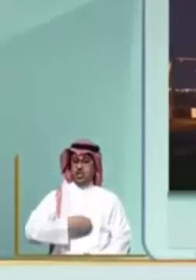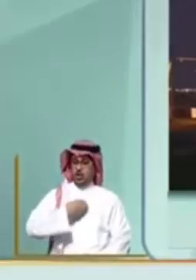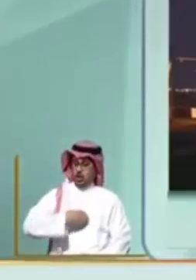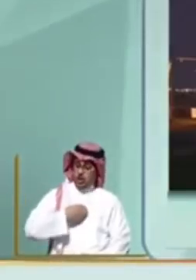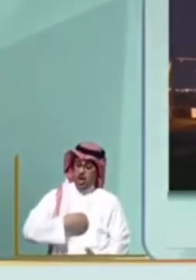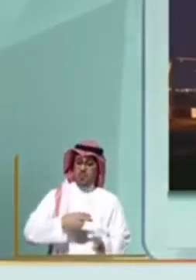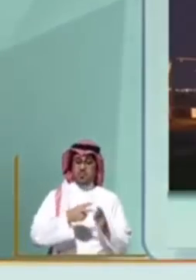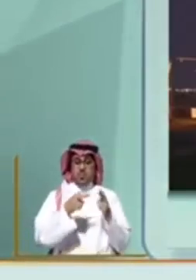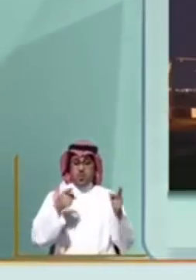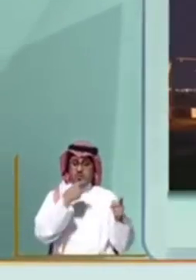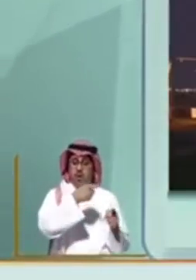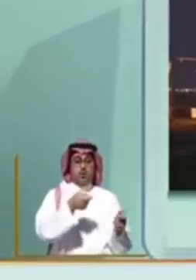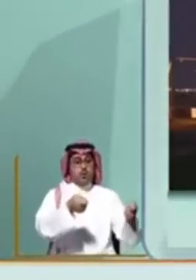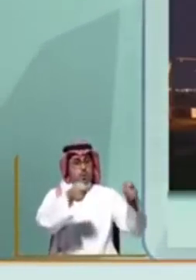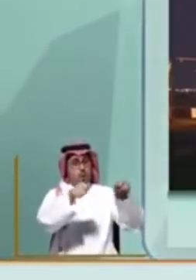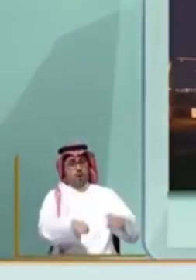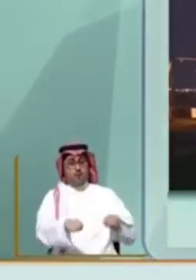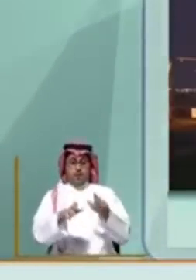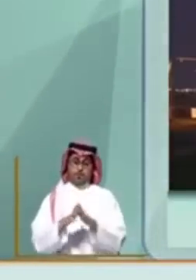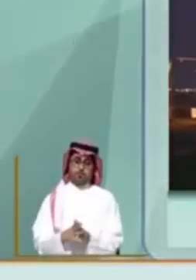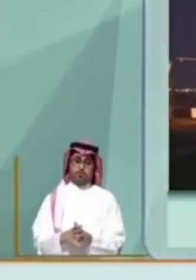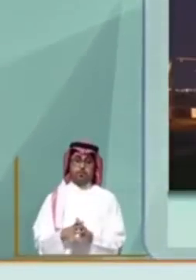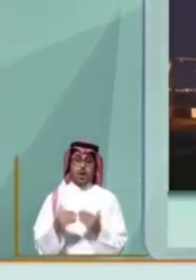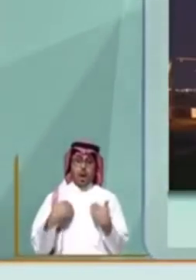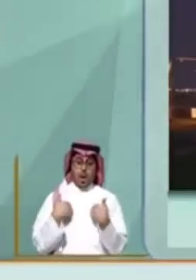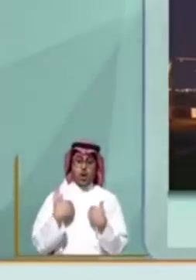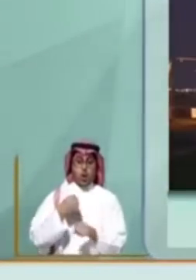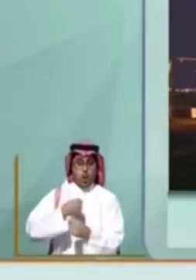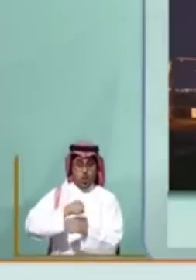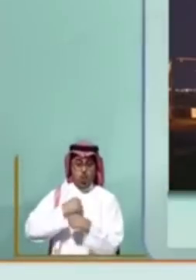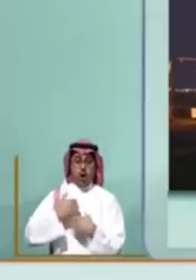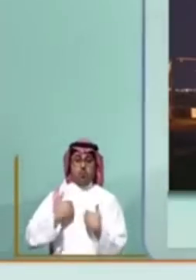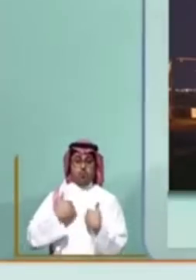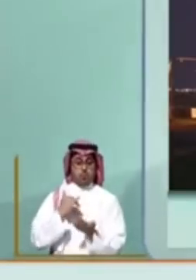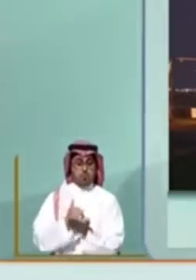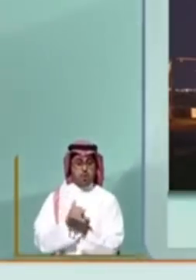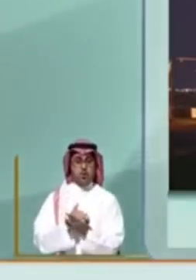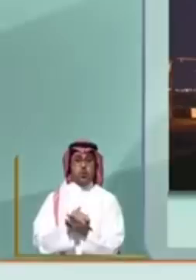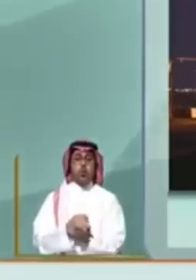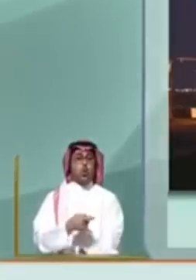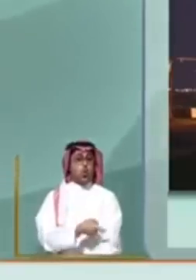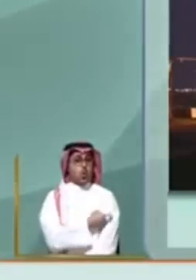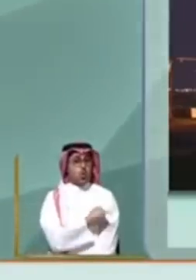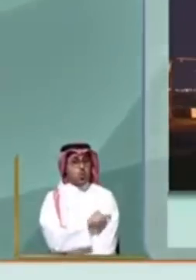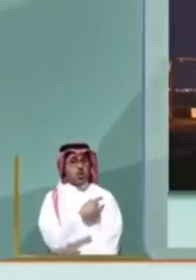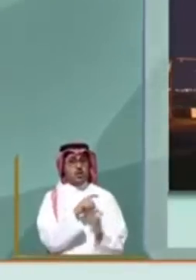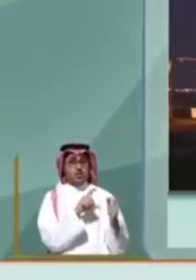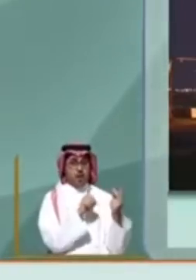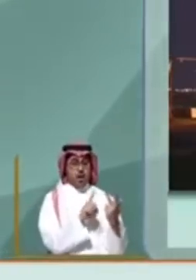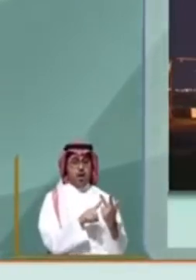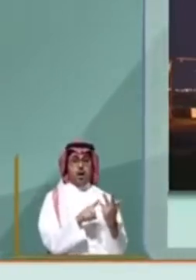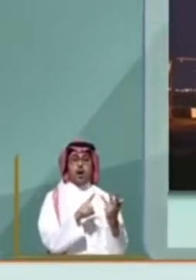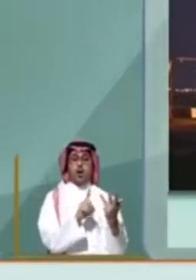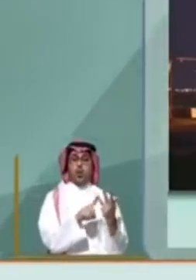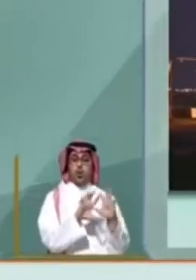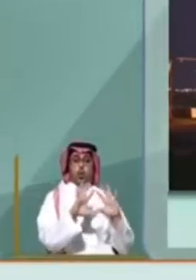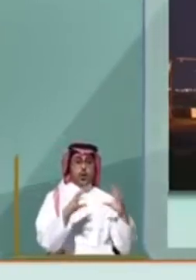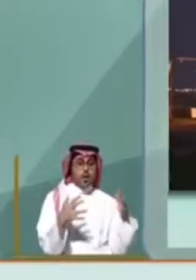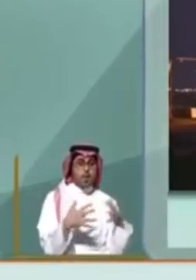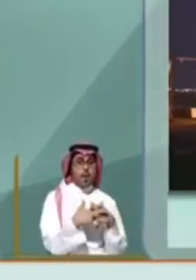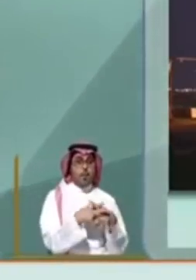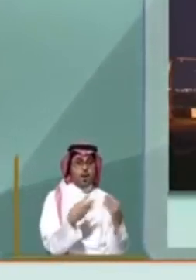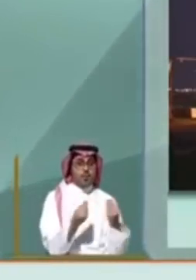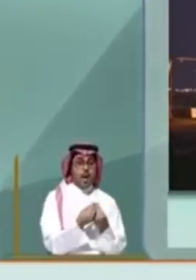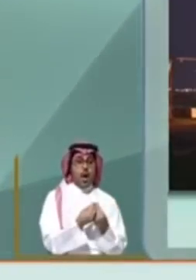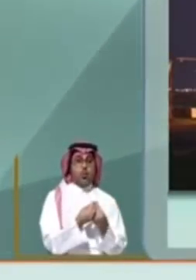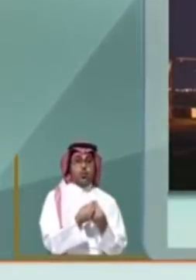المختصة بذلك والمشكلة من المحافظة والبلدية والمستشفى وفرع وزارة التجارة والشرطة،